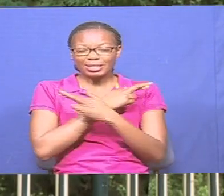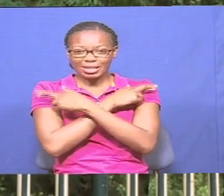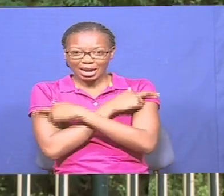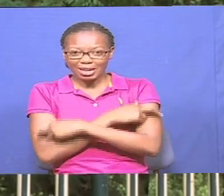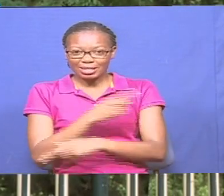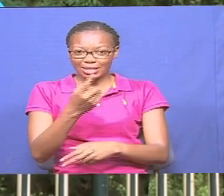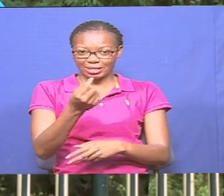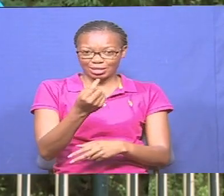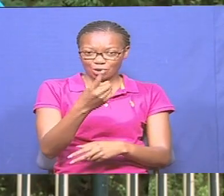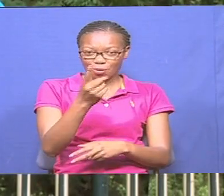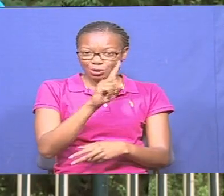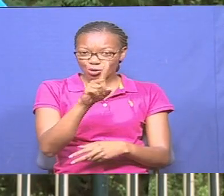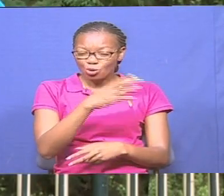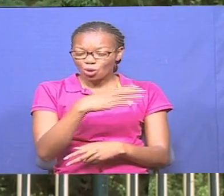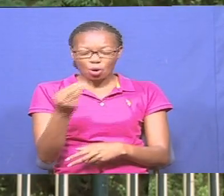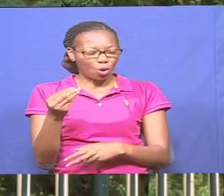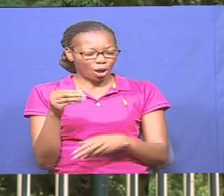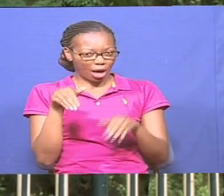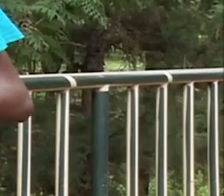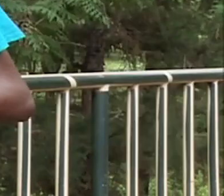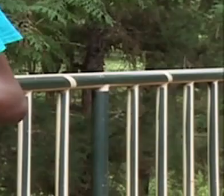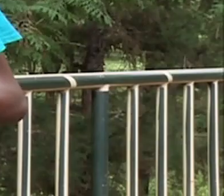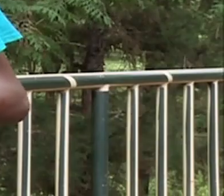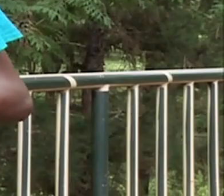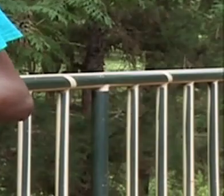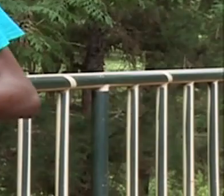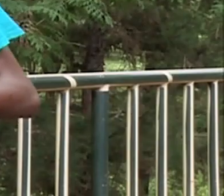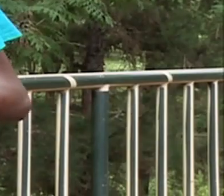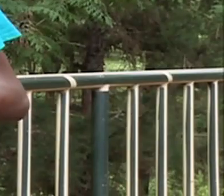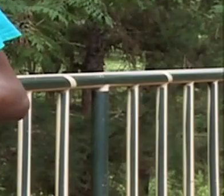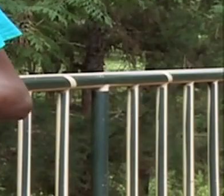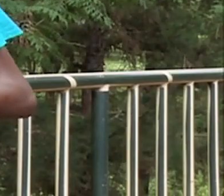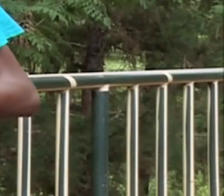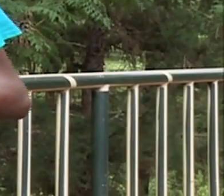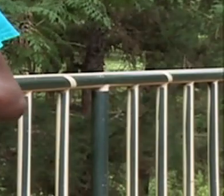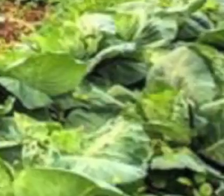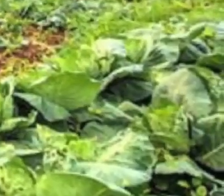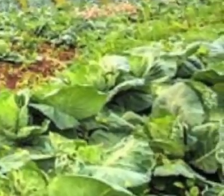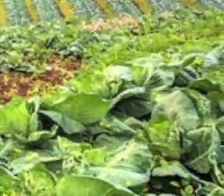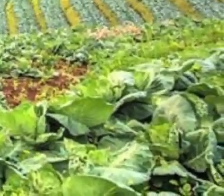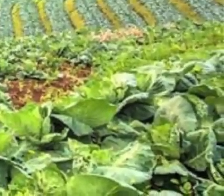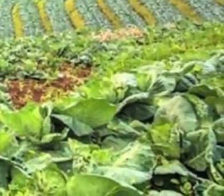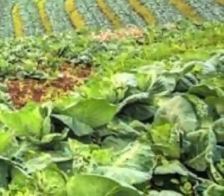kisha nipake siagi yangu ya paipai. Usibanduke kwani nitarejea hivi punde na mengi.